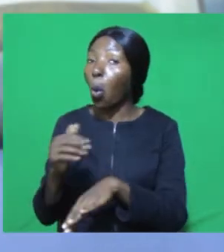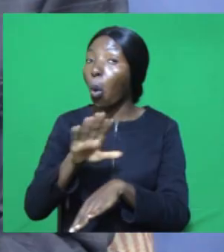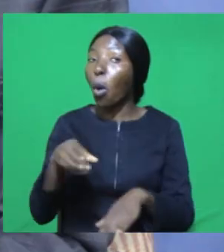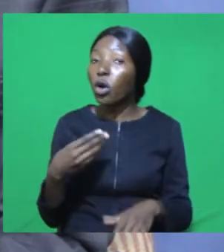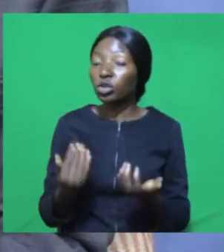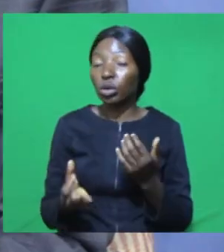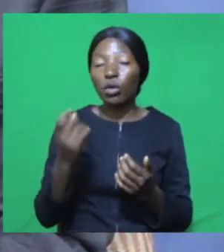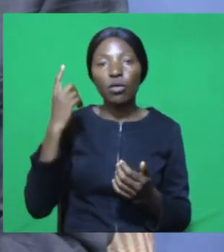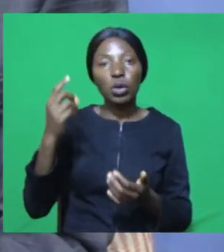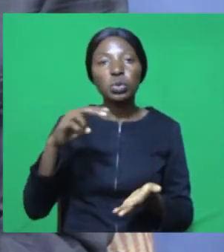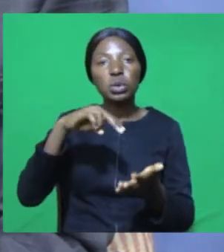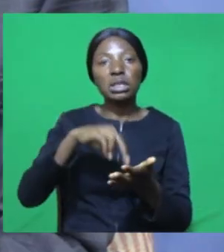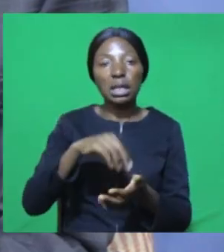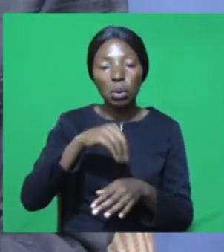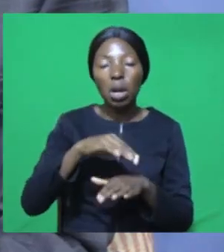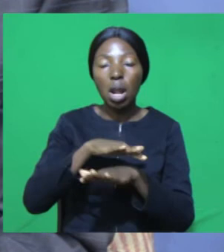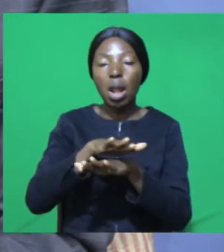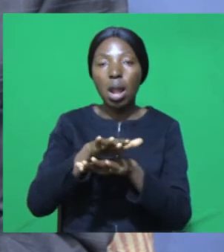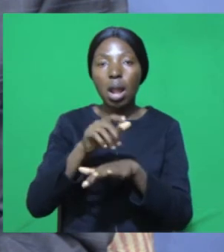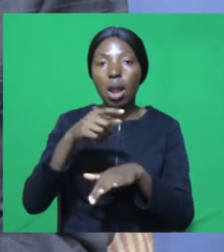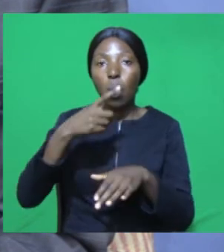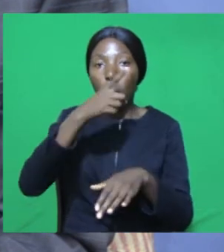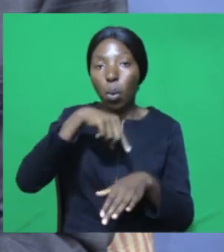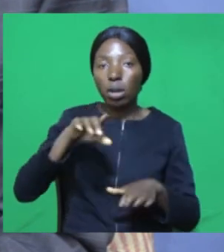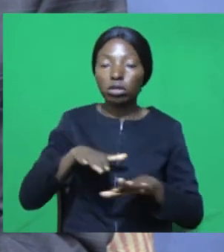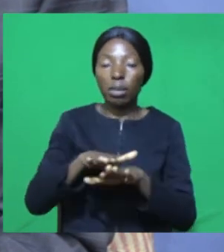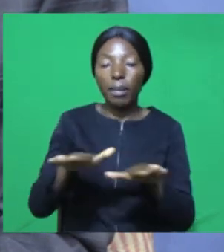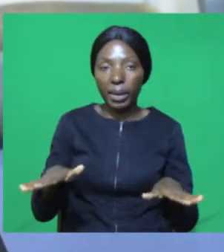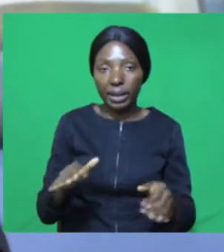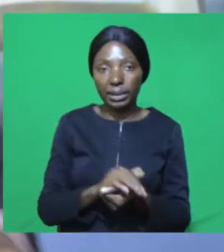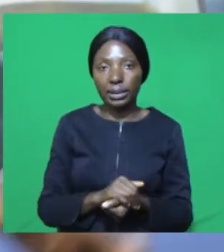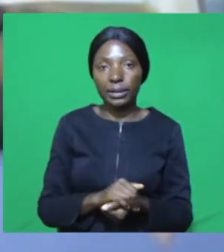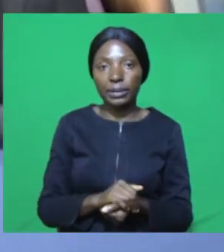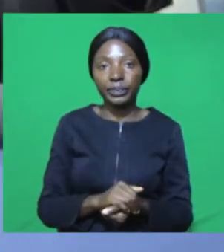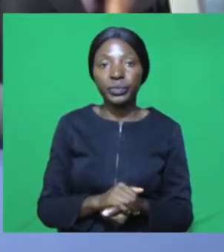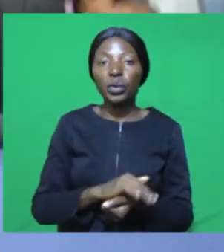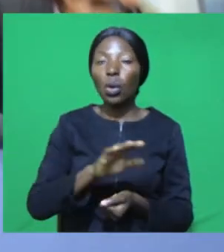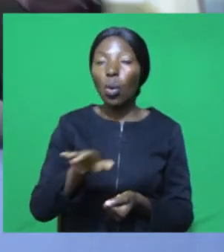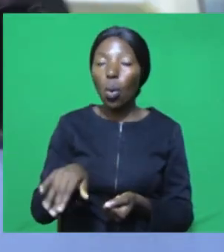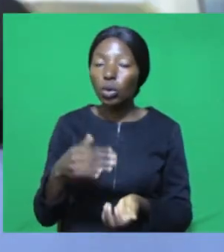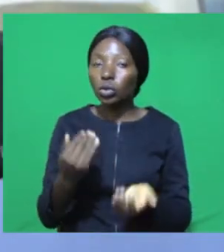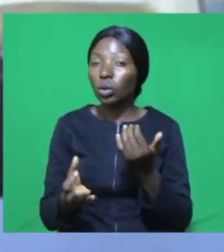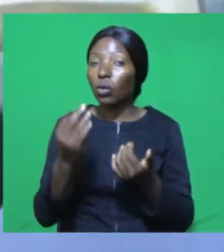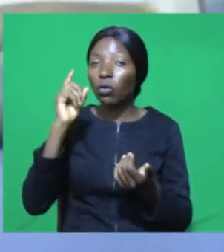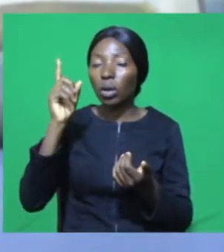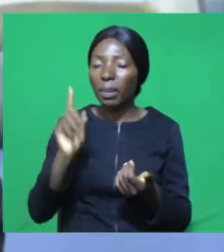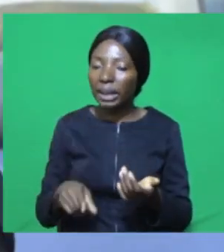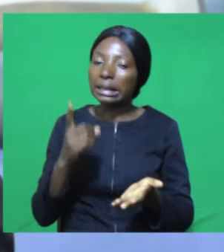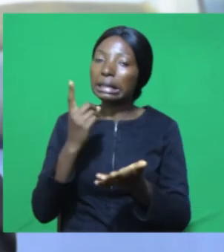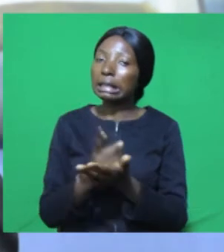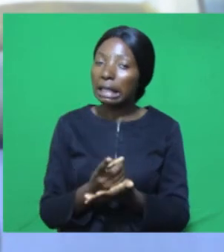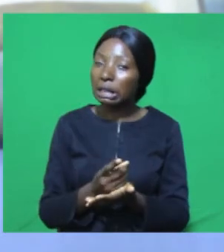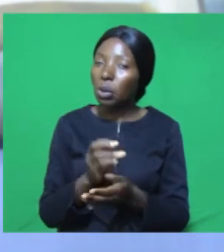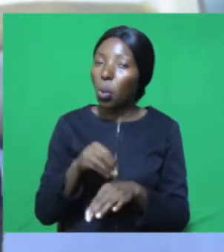correct. Eria wokunetsana namambo avo. Right. Kuti vanhu vaMwari vamire pavanofanira